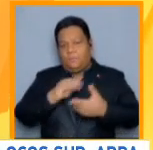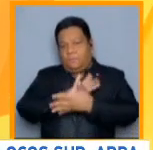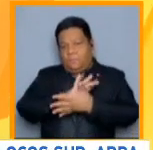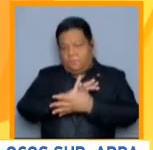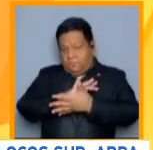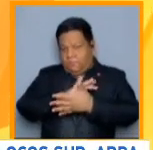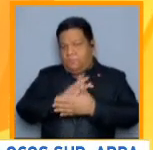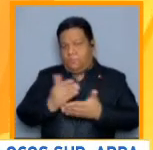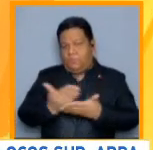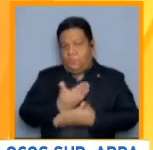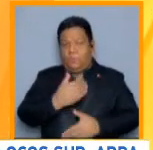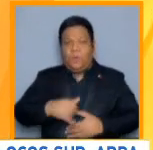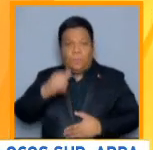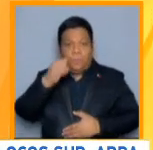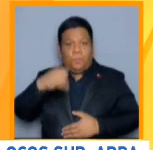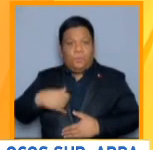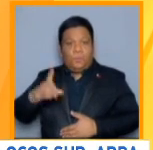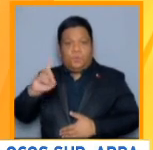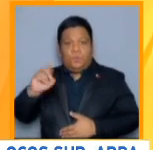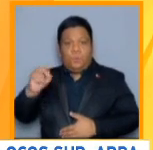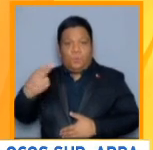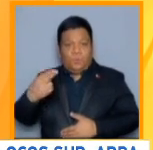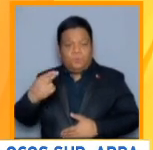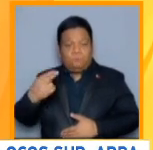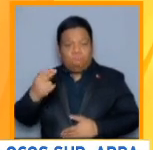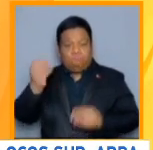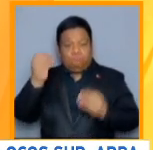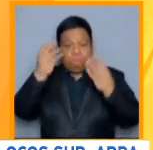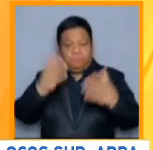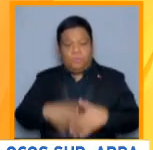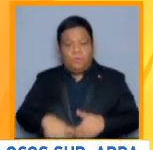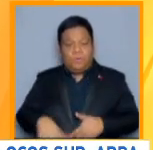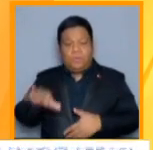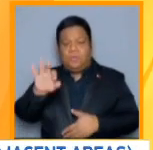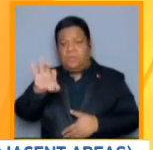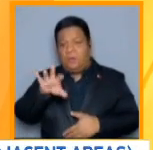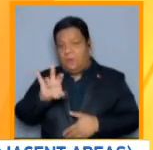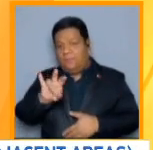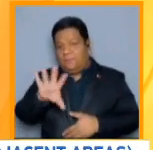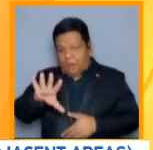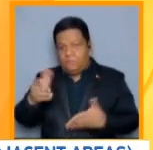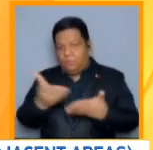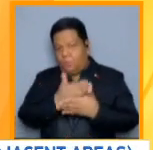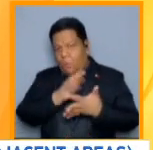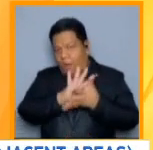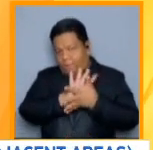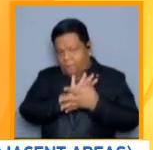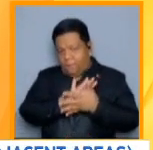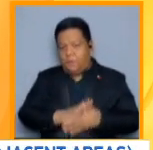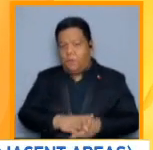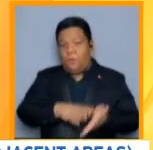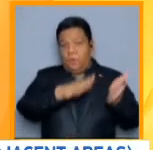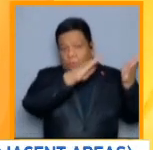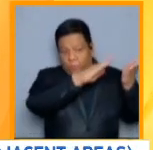nasa 975 ito. Patuloy pa rin ang pagbaba ng bilang ng mga aktibong kaso na nasa